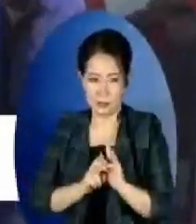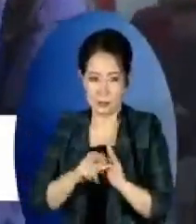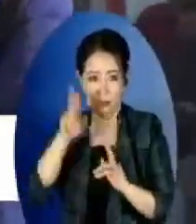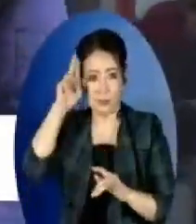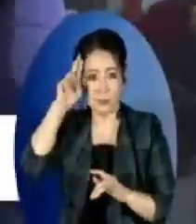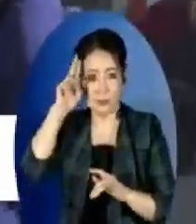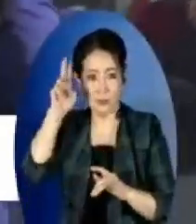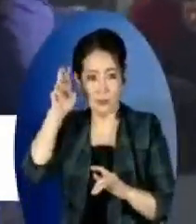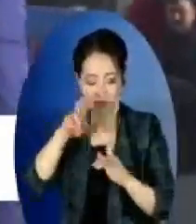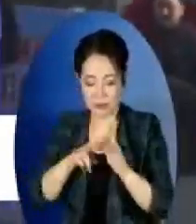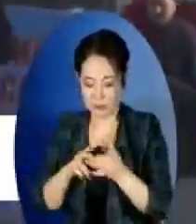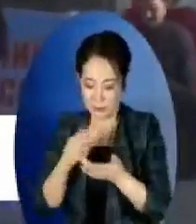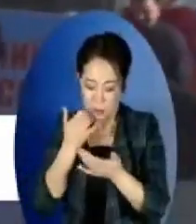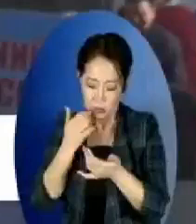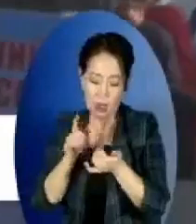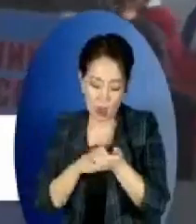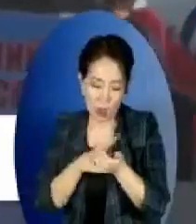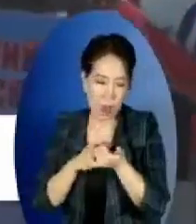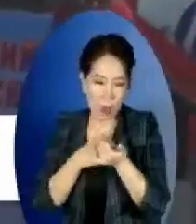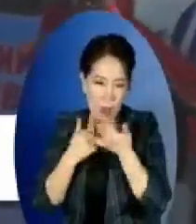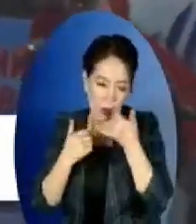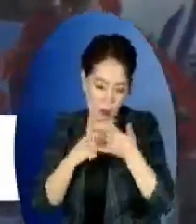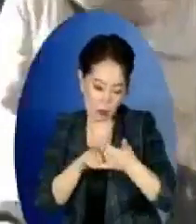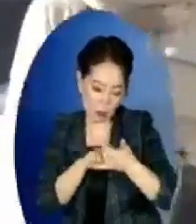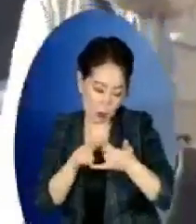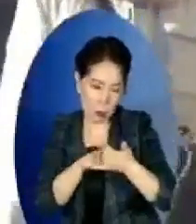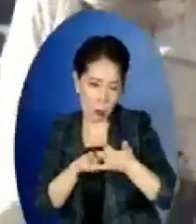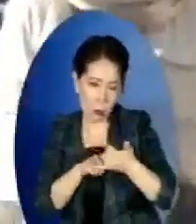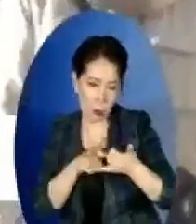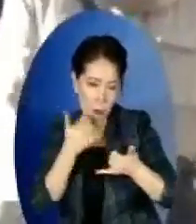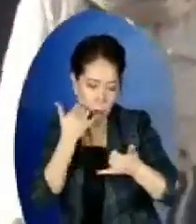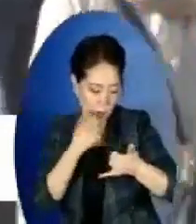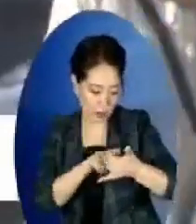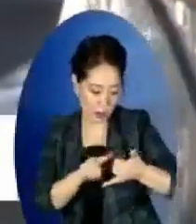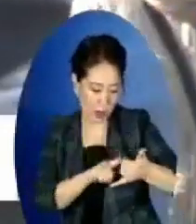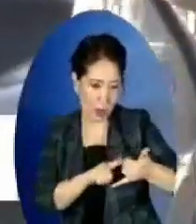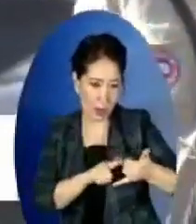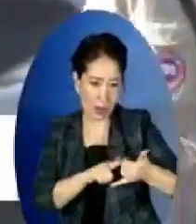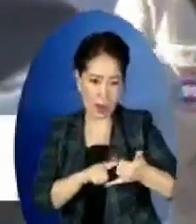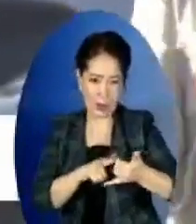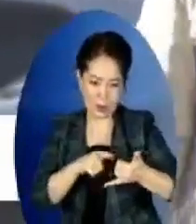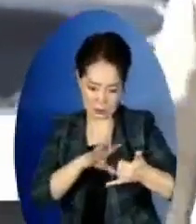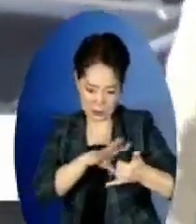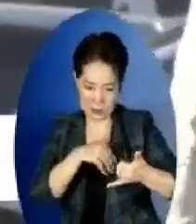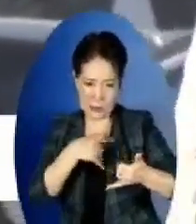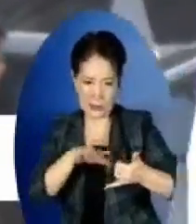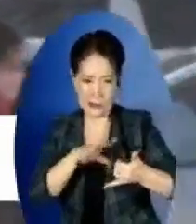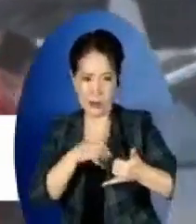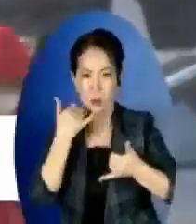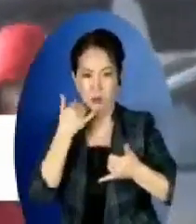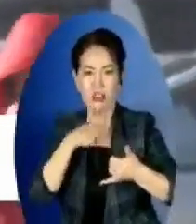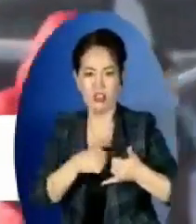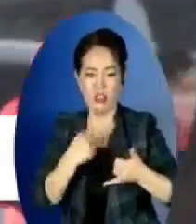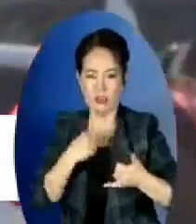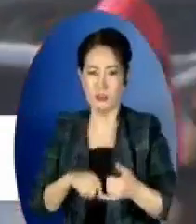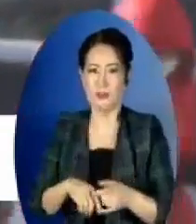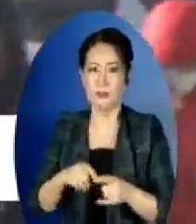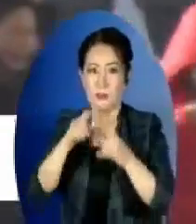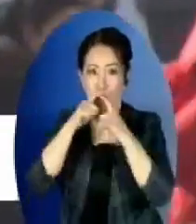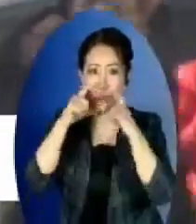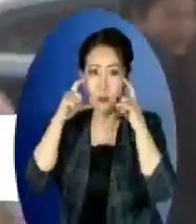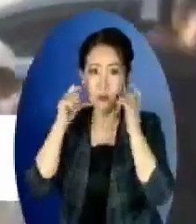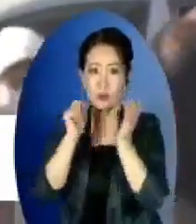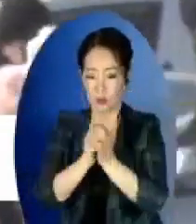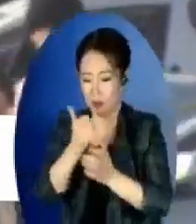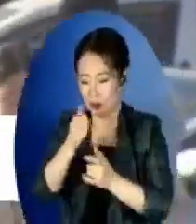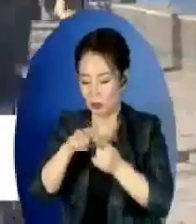дунджаар 150 удаа утсандаа хүрдэг. Мөн хуран дээр байсан бактериудын 82% нь гар утсан дээрээс олдсон байна. Амны халт зүүх чухал хэдий ч